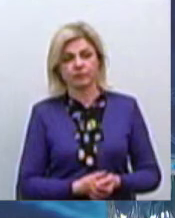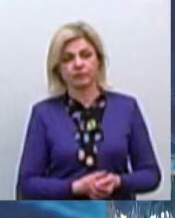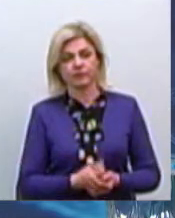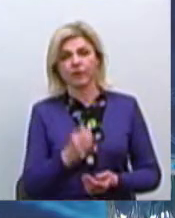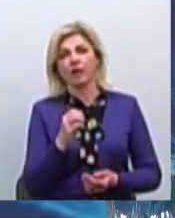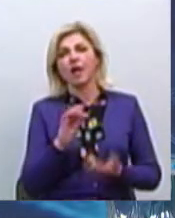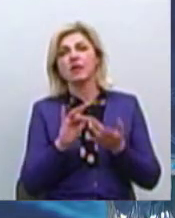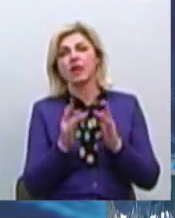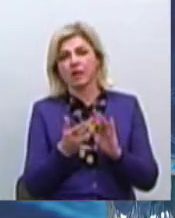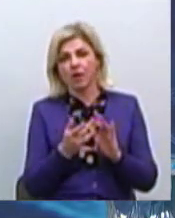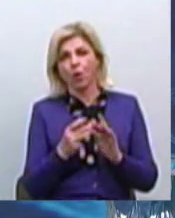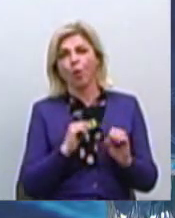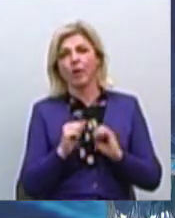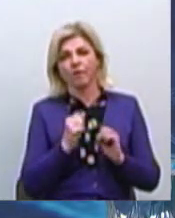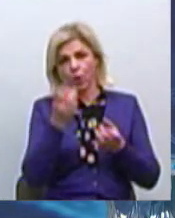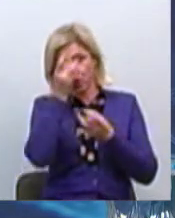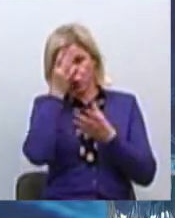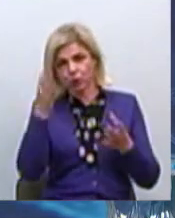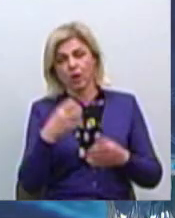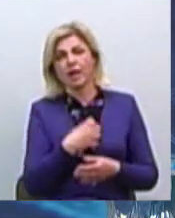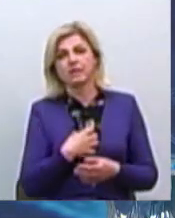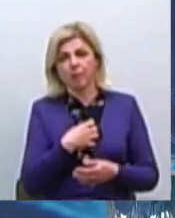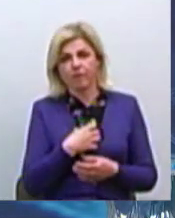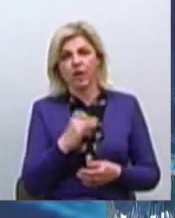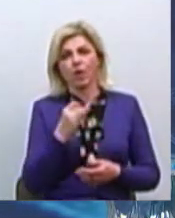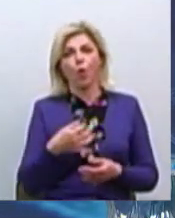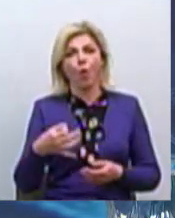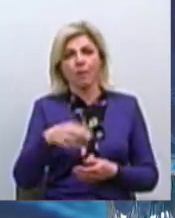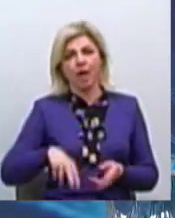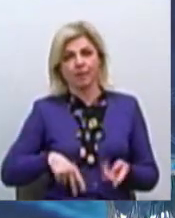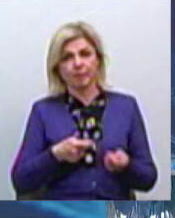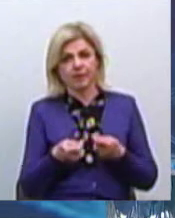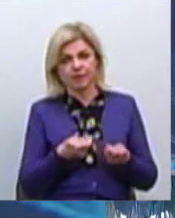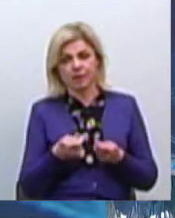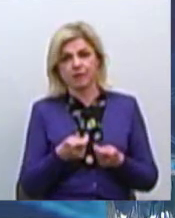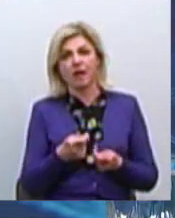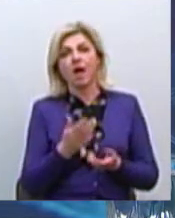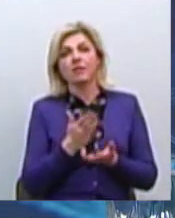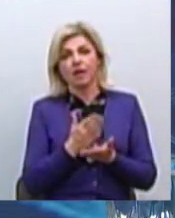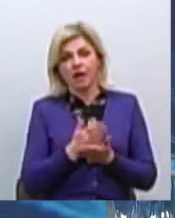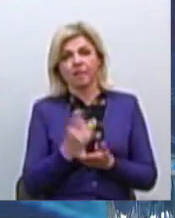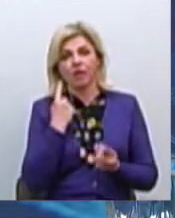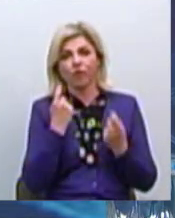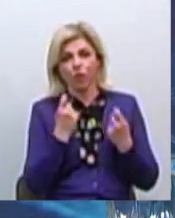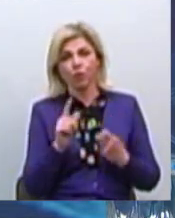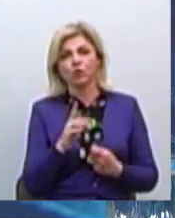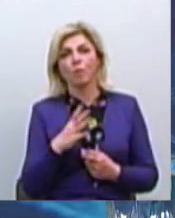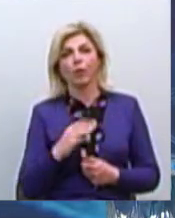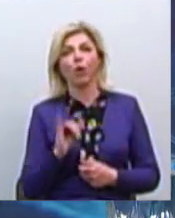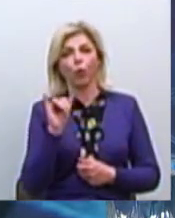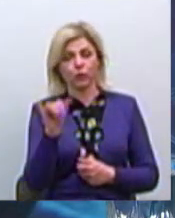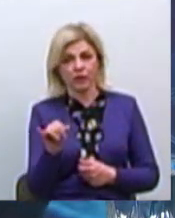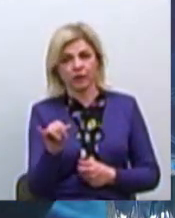соцсеті, управління культури міськвиконкому та облдержадміністрації. Та наявна інформація, яка була у них, яку